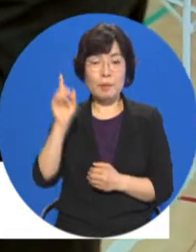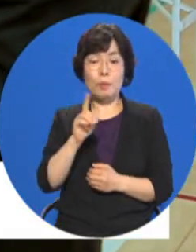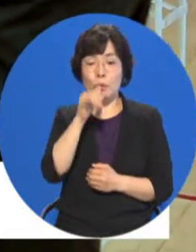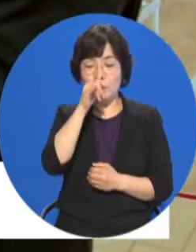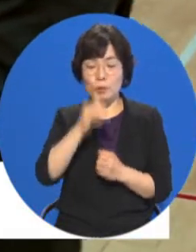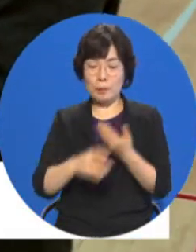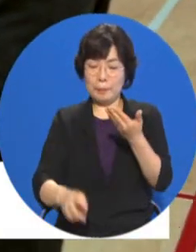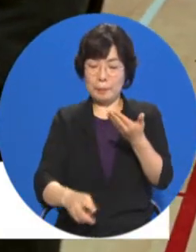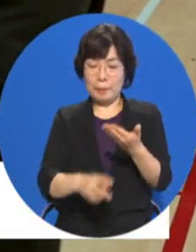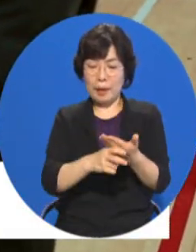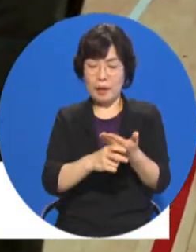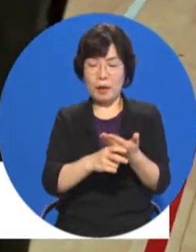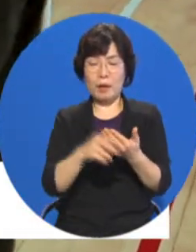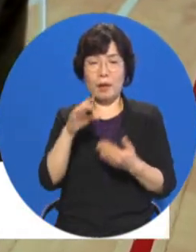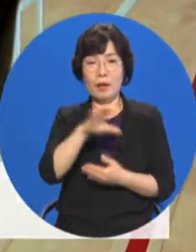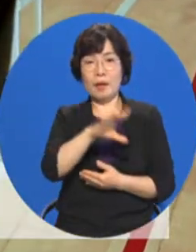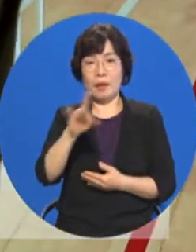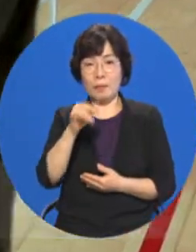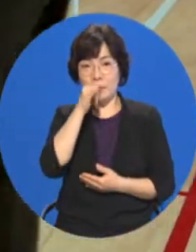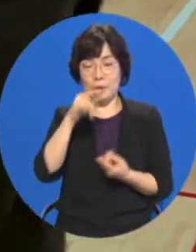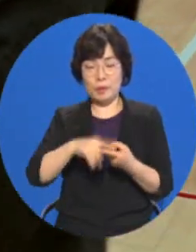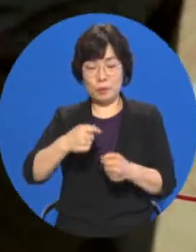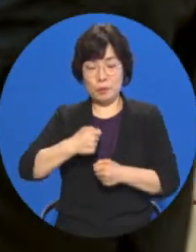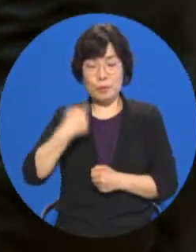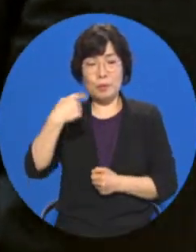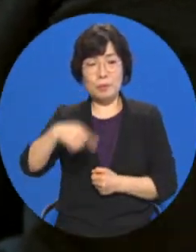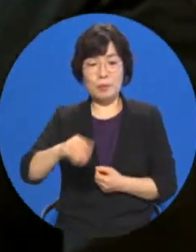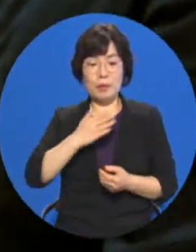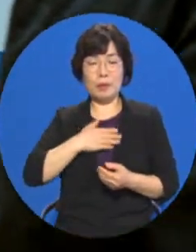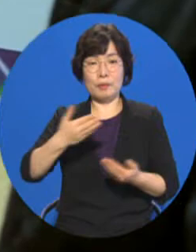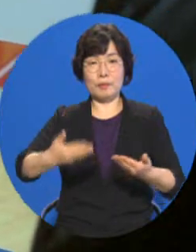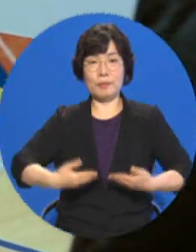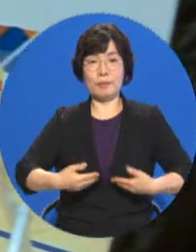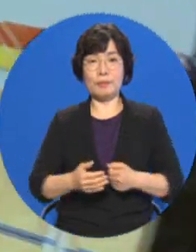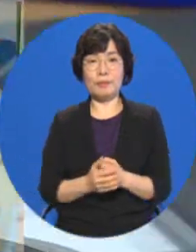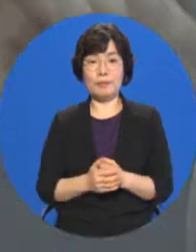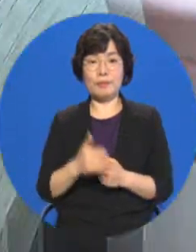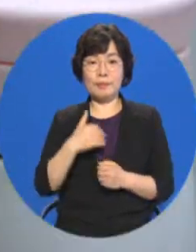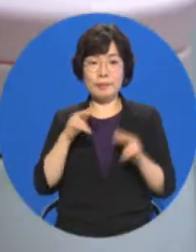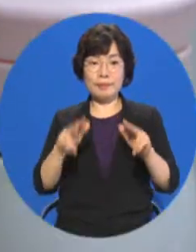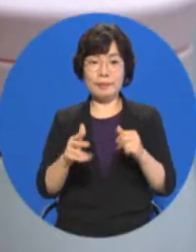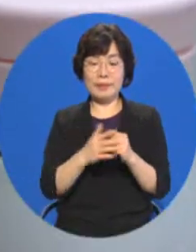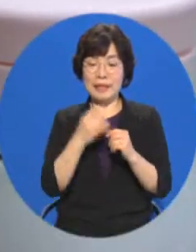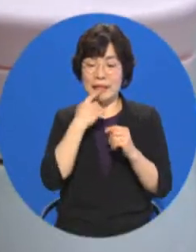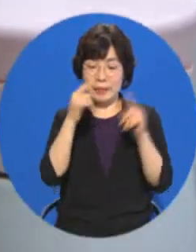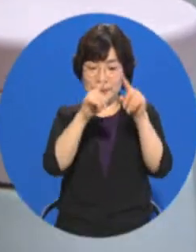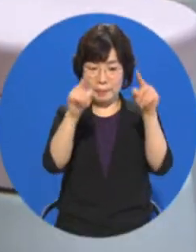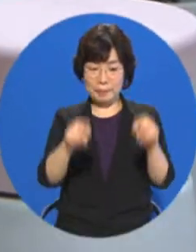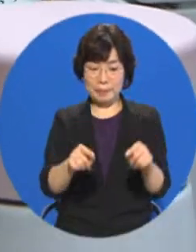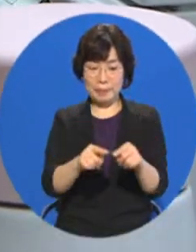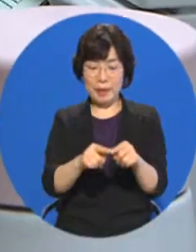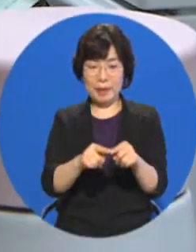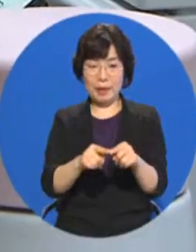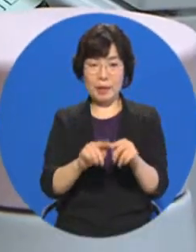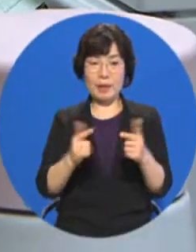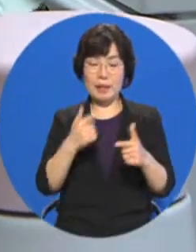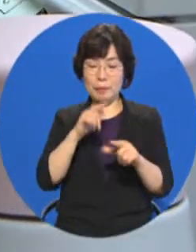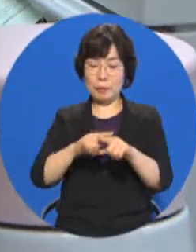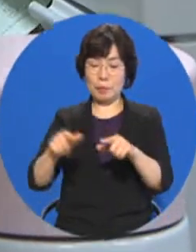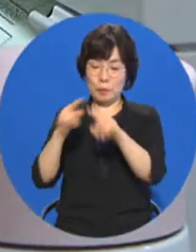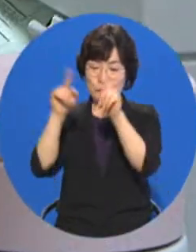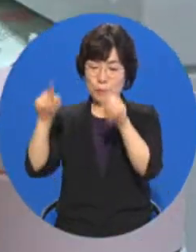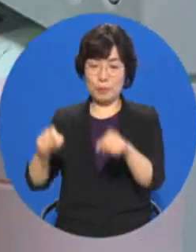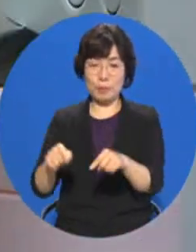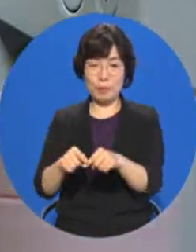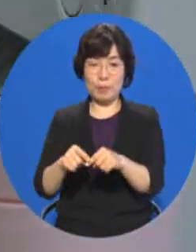법사 배를 저지르는 경우가 생기더라구요 어떤 전부 추위 얻은 메이크 했습니다 네 저는 지금 하얀새 에 특별 용지가 아닌 일반 정해